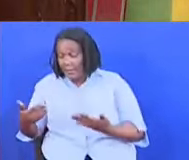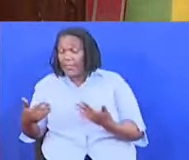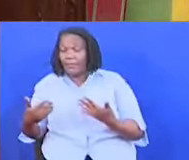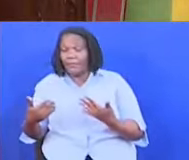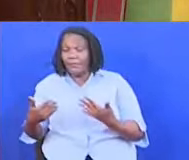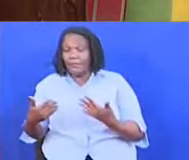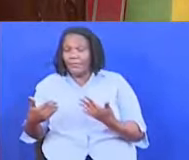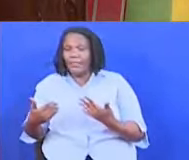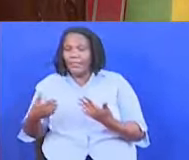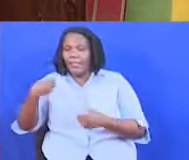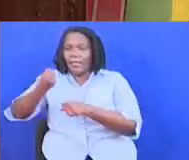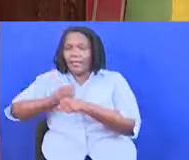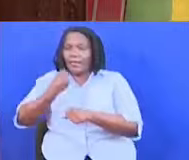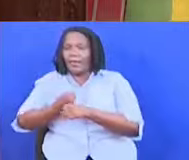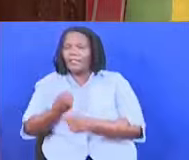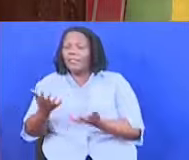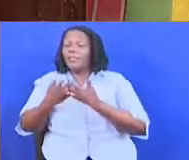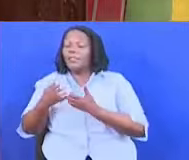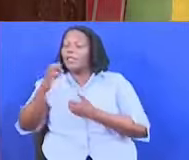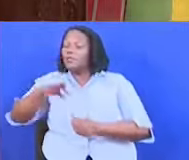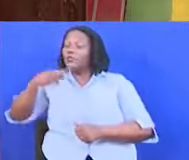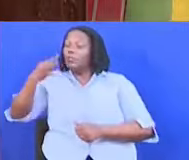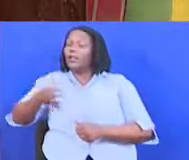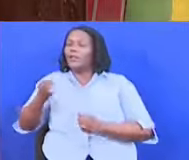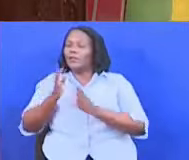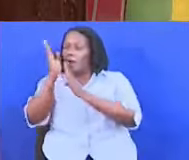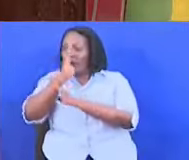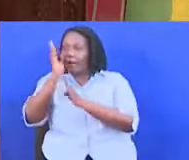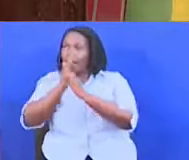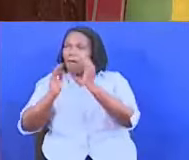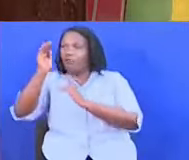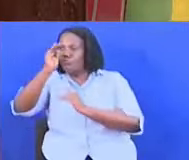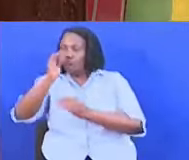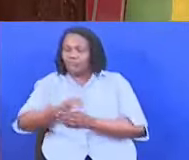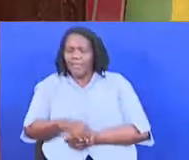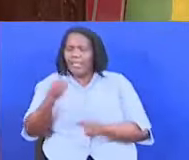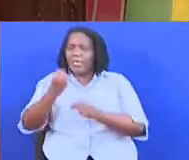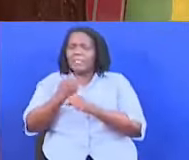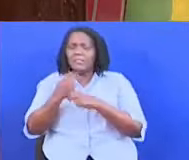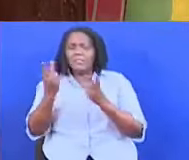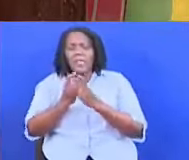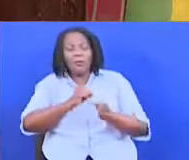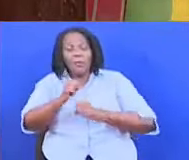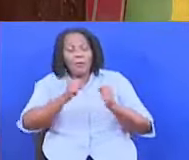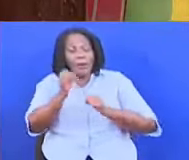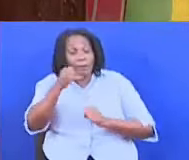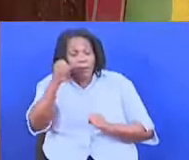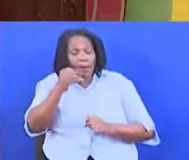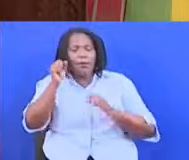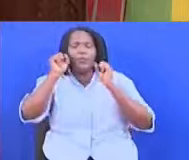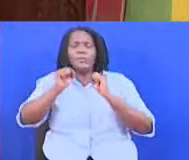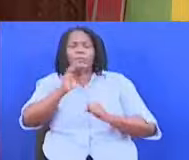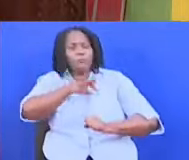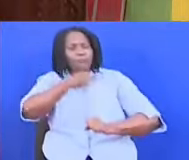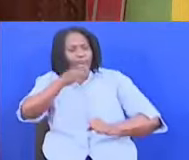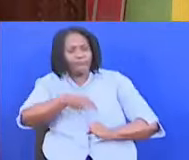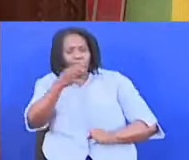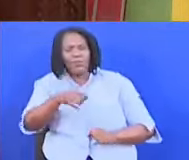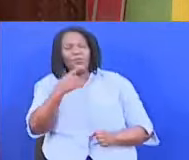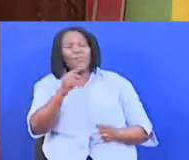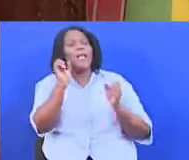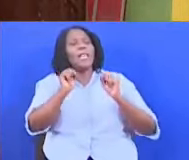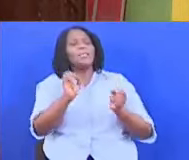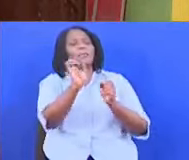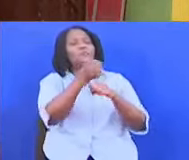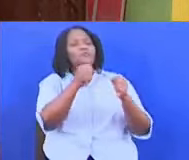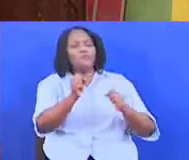ilipofikia, kazi hii nataka uzalendo wa kiwango cha juu sana. Kazi hii nataka uwe mzalendo, tuna sio mzalendo mdomoni. Mheshimiwa Mwenyekiti,